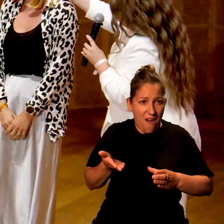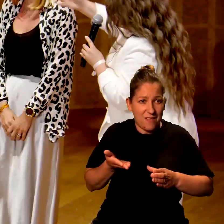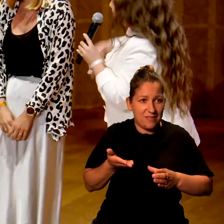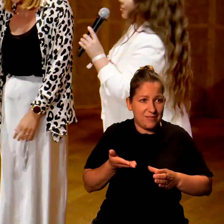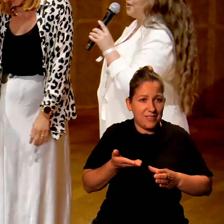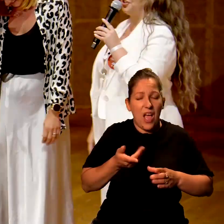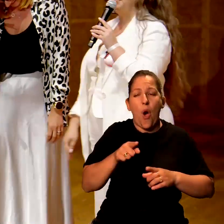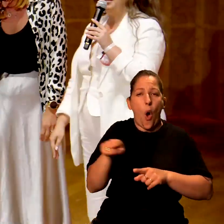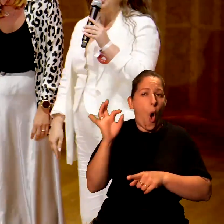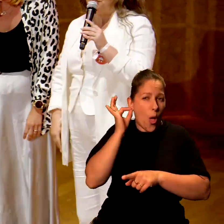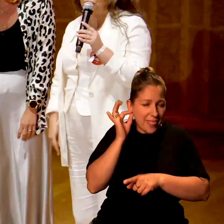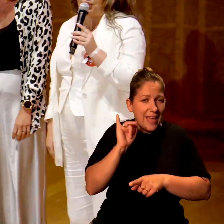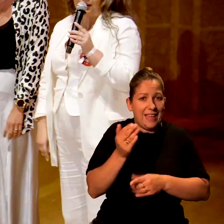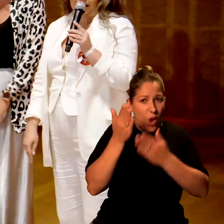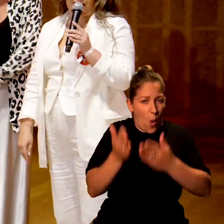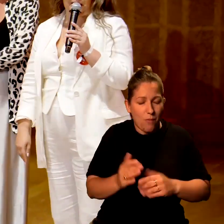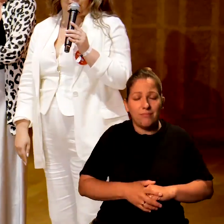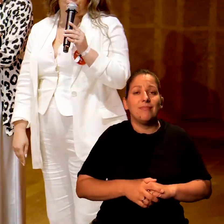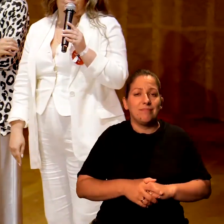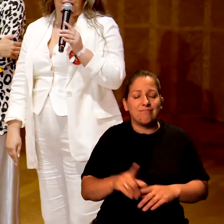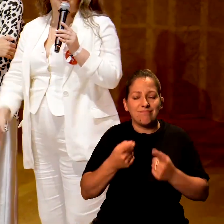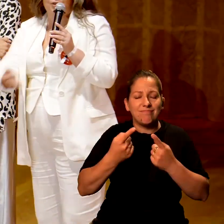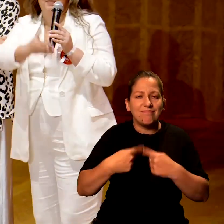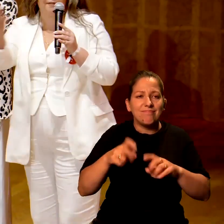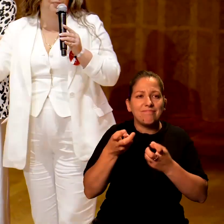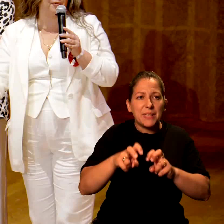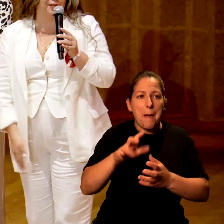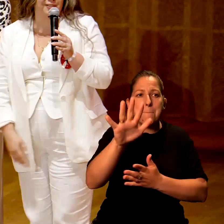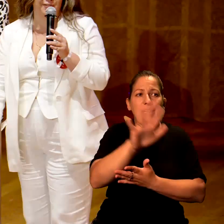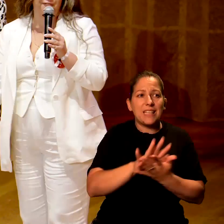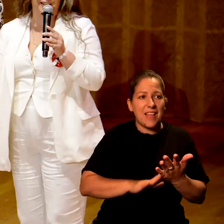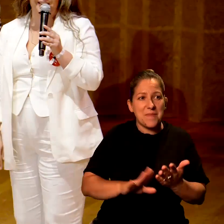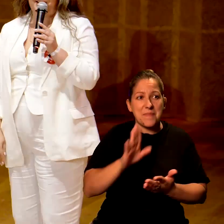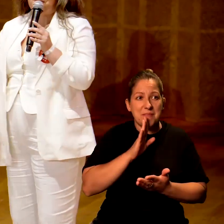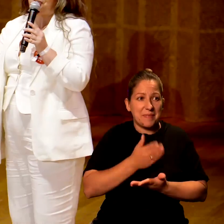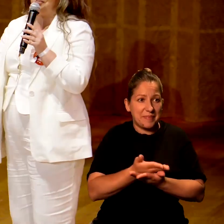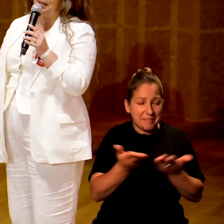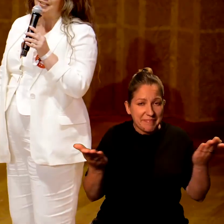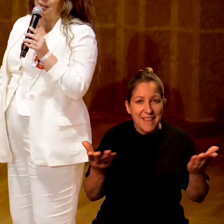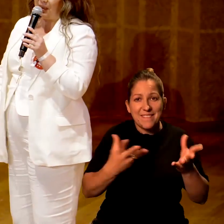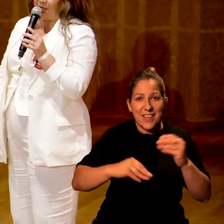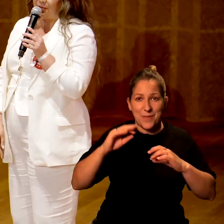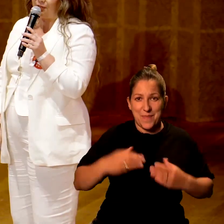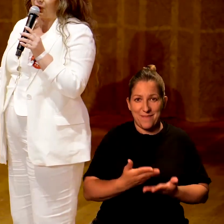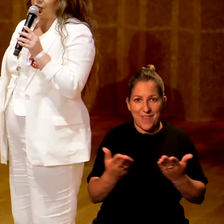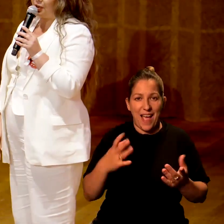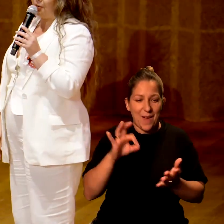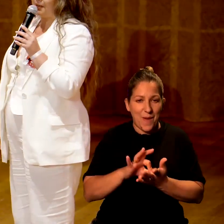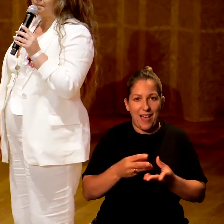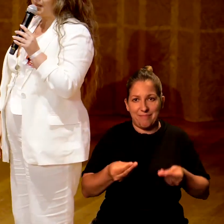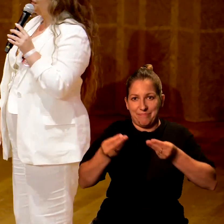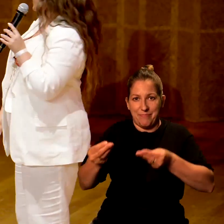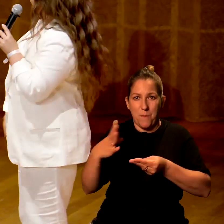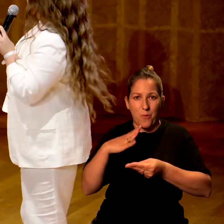i oni, przepraszam, tworzyli te scenariusze, które prawdopodobnie większość z Państwa miało w swoich